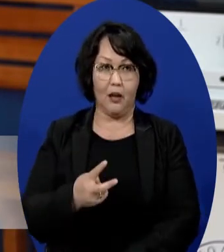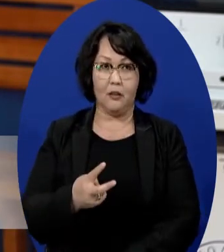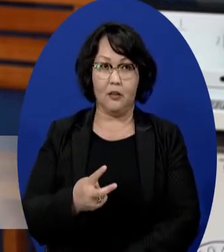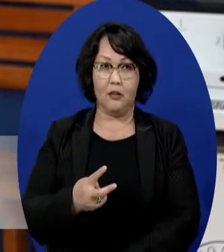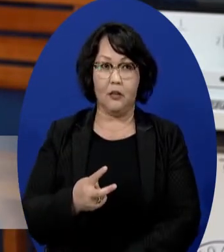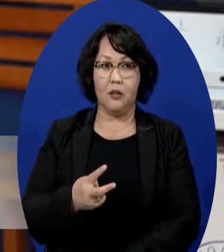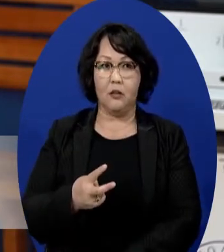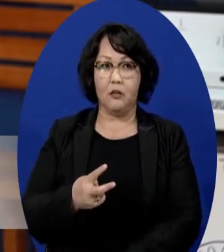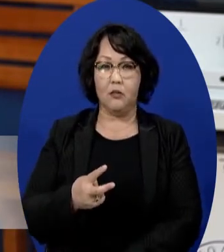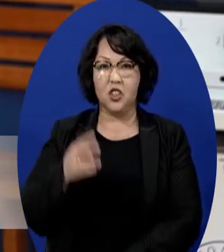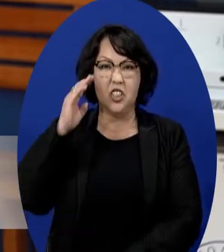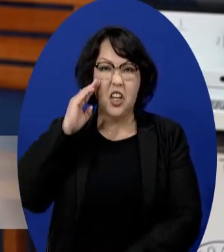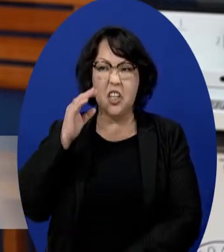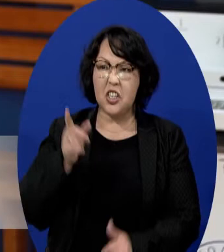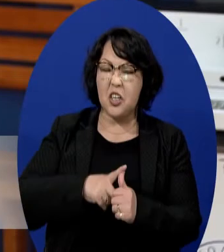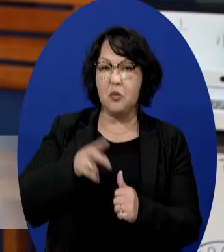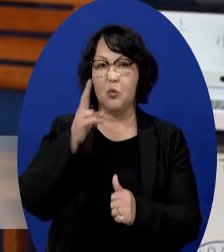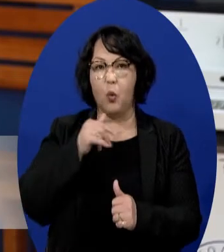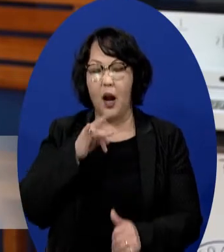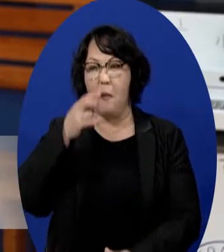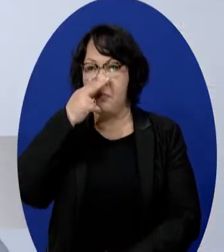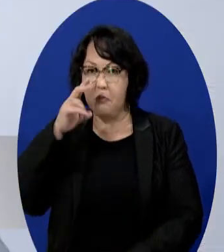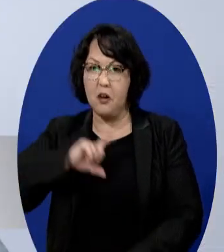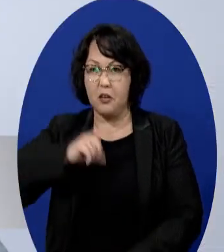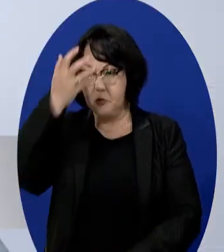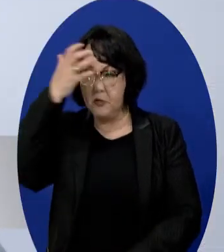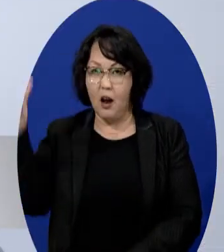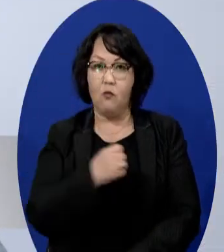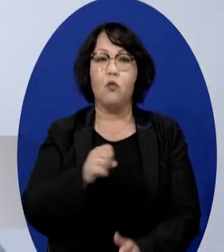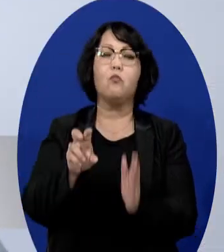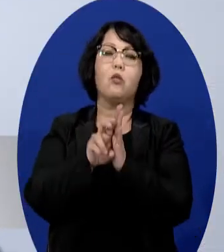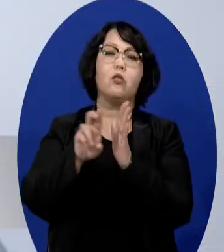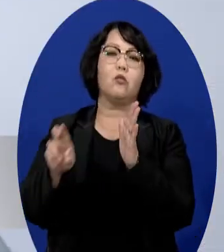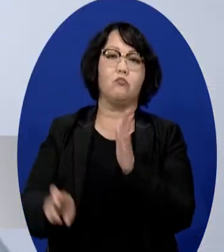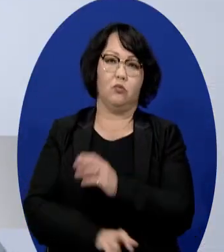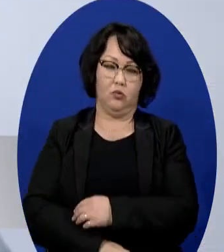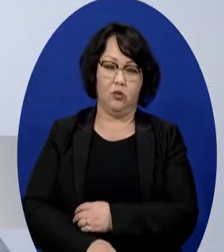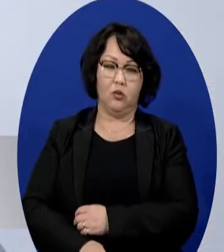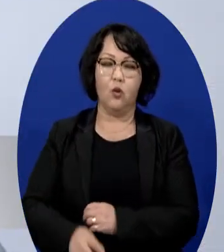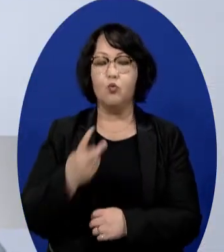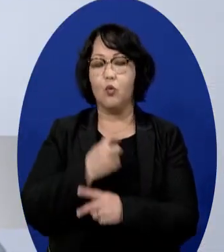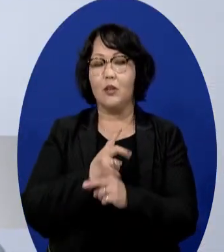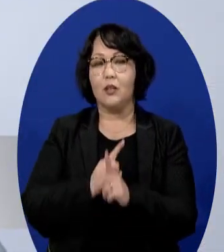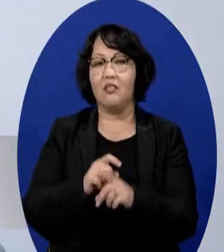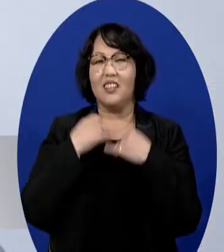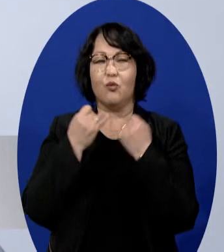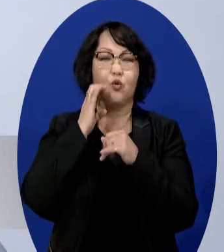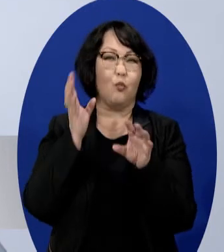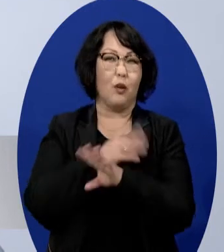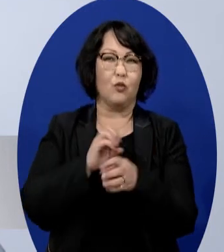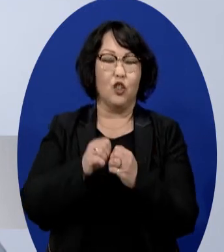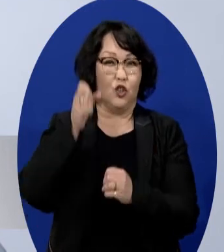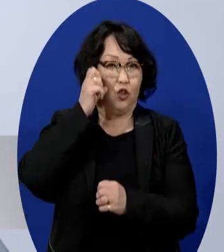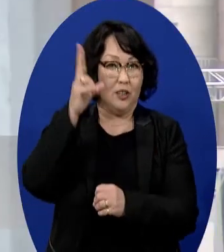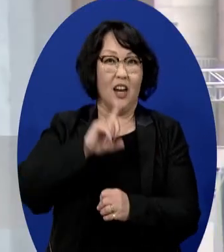ч юм уу татгатаар дэглэм бол тогтох боломжгүй тийм ээ шууд утгаараа гэсэн. Монголын үндсэн хуулийн нэмэлт өөрчлөлтөөр парламентын засаглал бэхжүүлж ерөнхийлөгчийн эрх